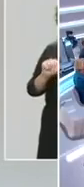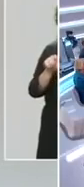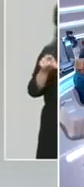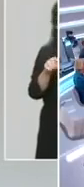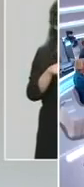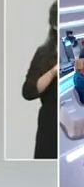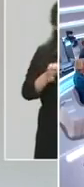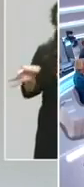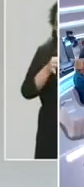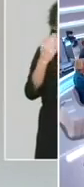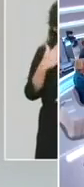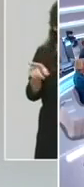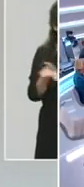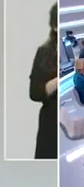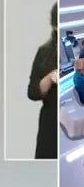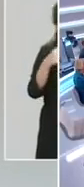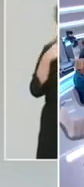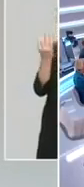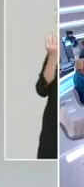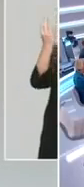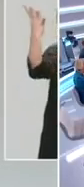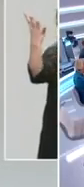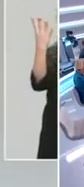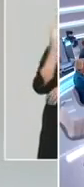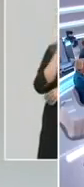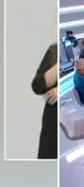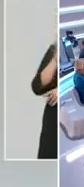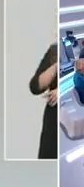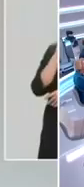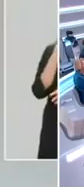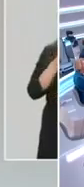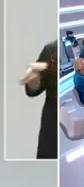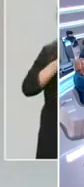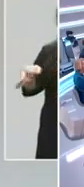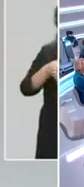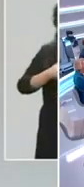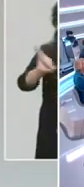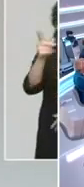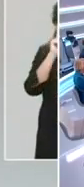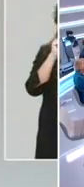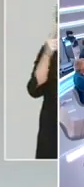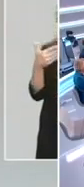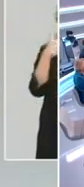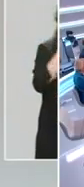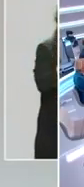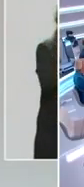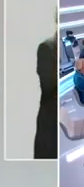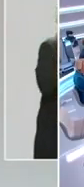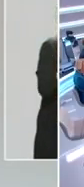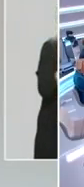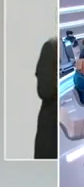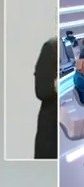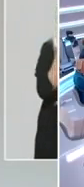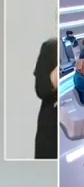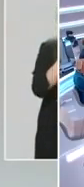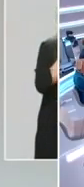pas? Elle était testée. Ce qu'il faut, c'est, à mon avis, pas repartir sur des vaccinodromes, mais miser sur le maillage territorial. Parce